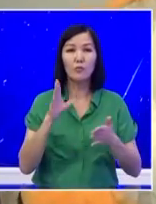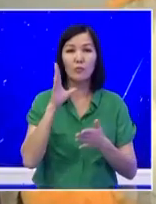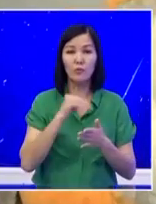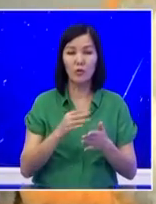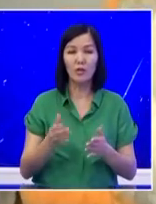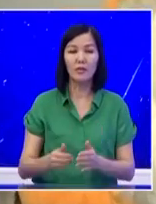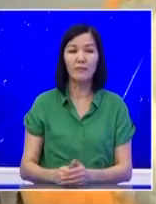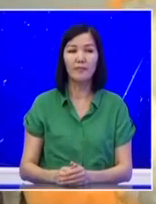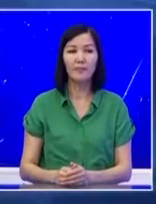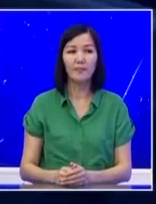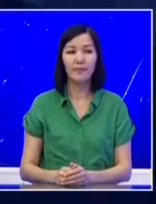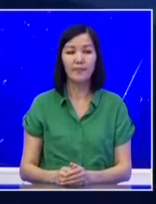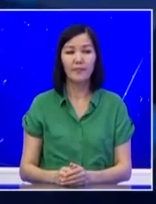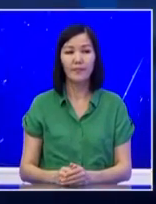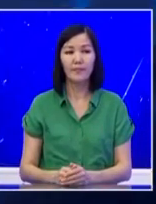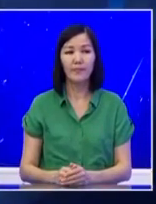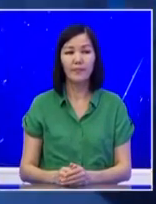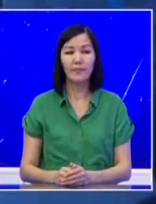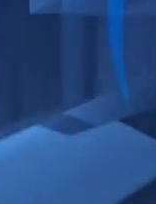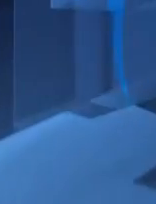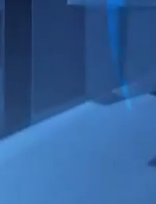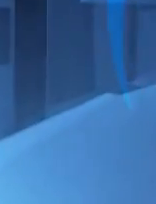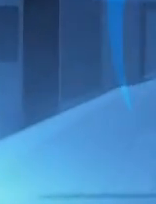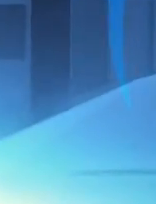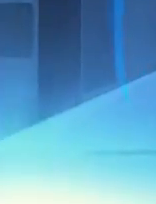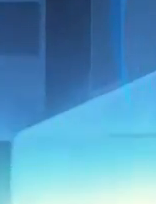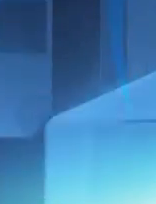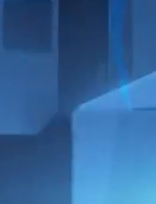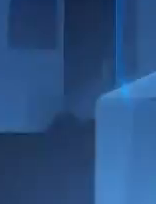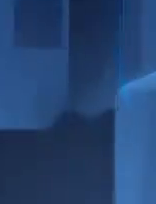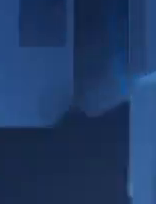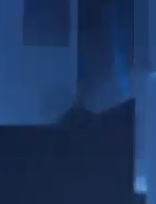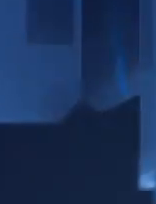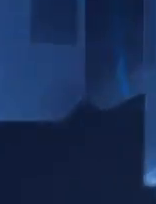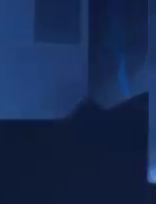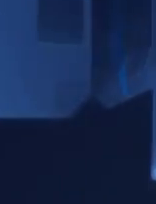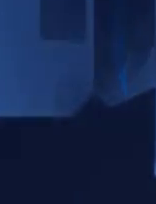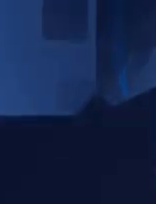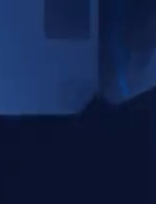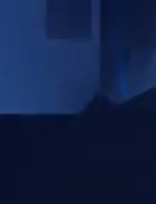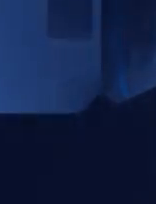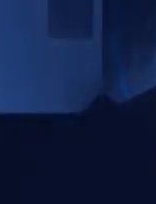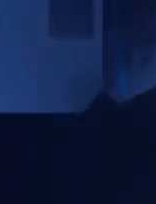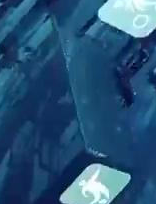дейді дәрігерлер. Елена Серікбайқызы, Майди Байбосынов, Жетісу телеарнасы, Талдықорған.